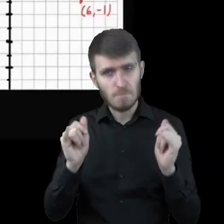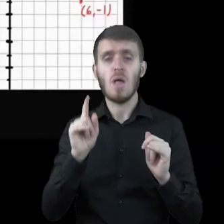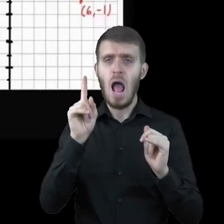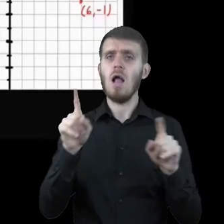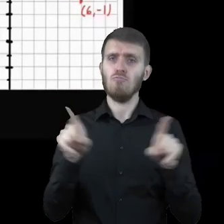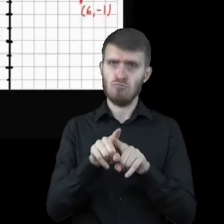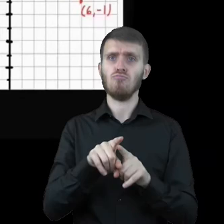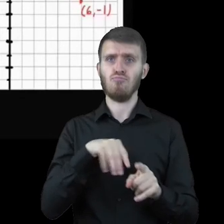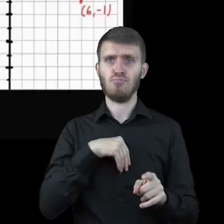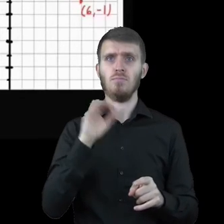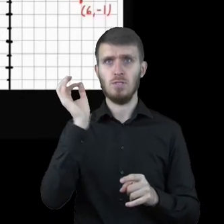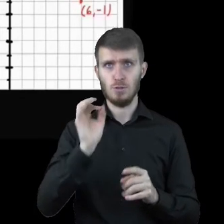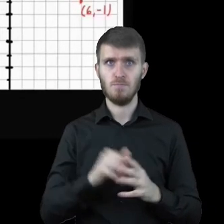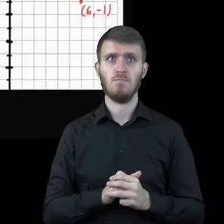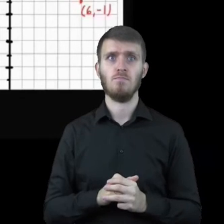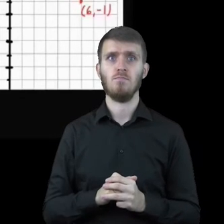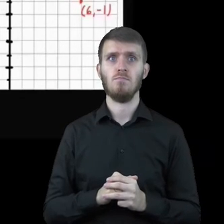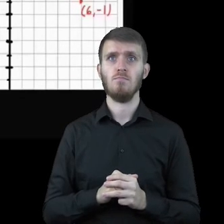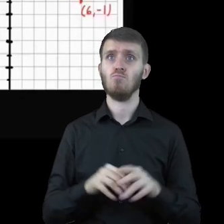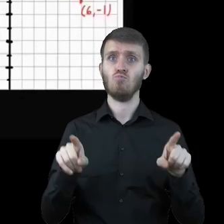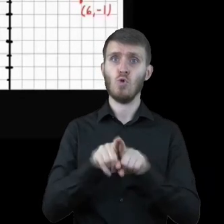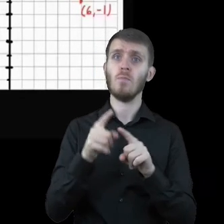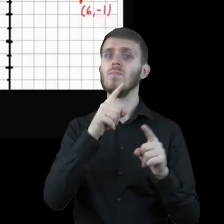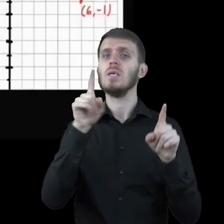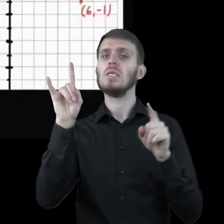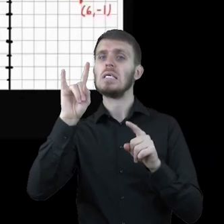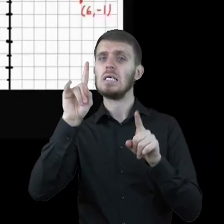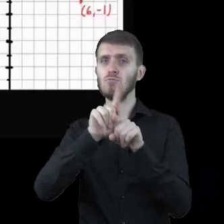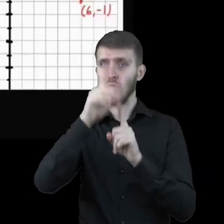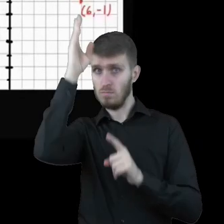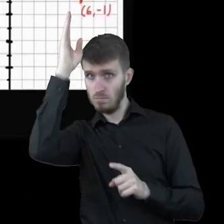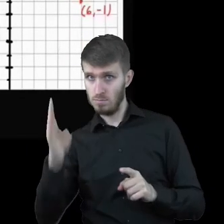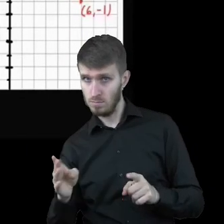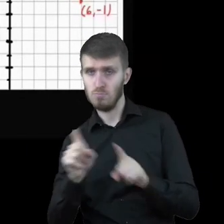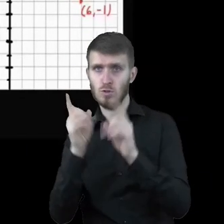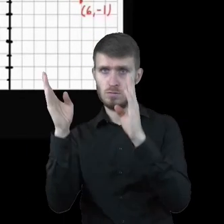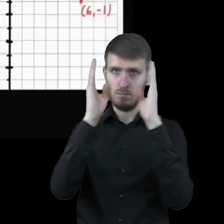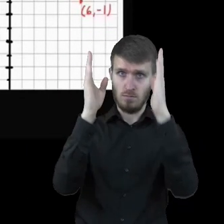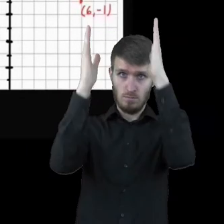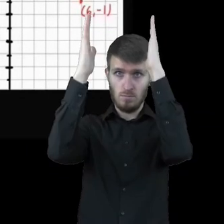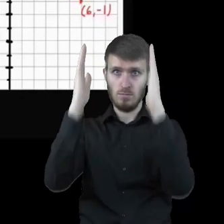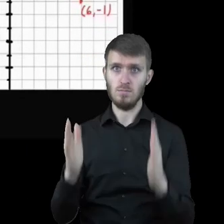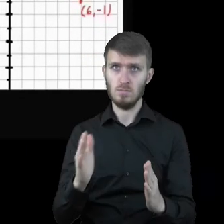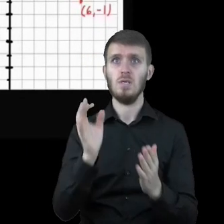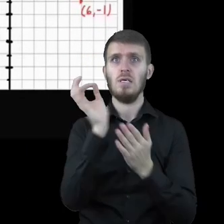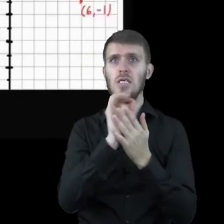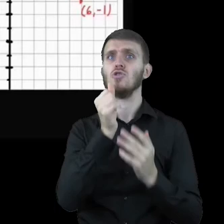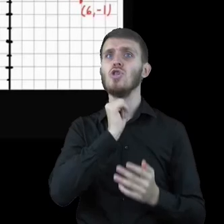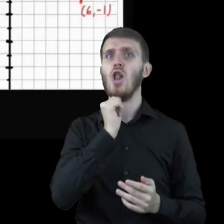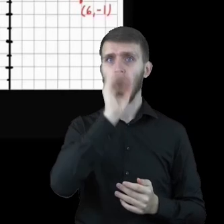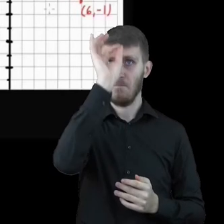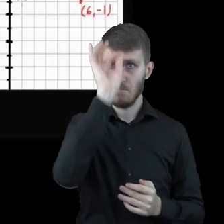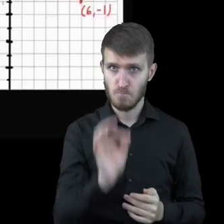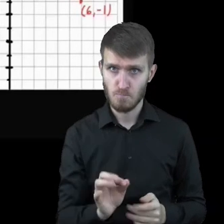no on jest położony w ten sposób. Tutaj wykreślamy prostą pionową.